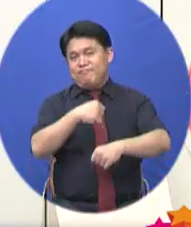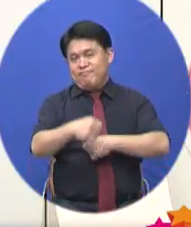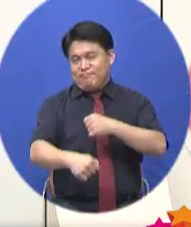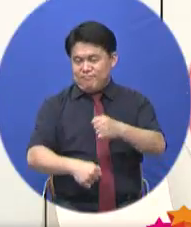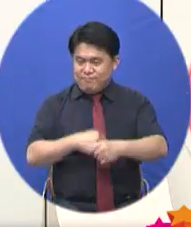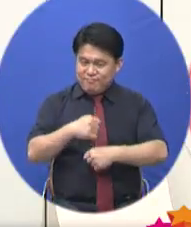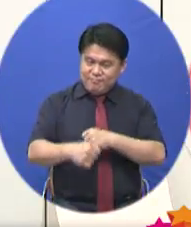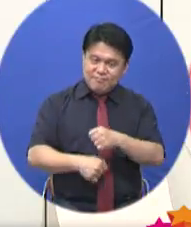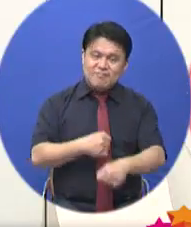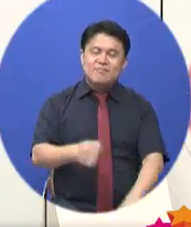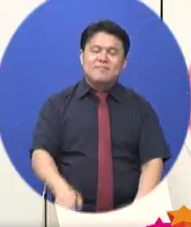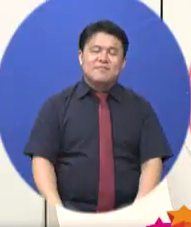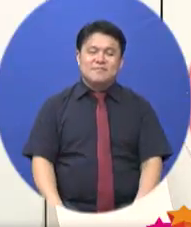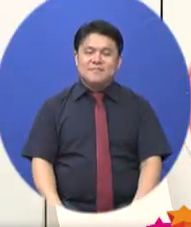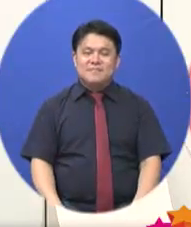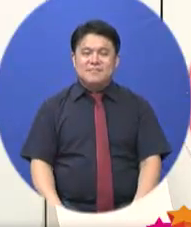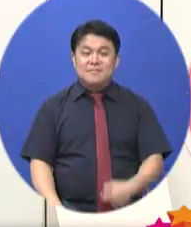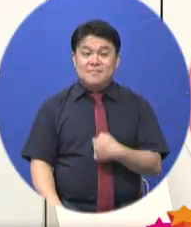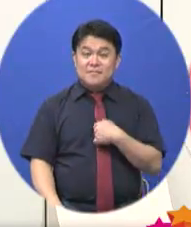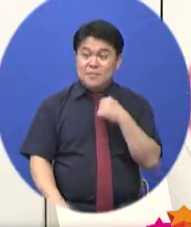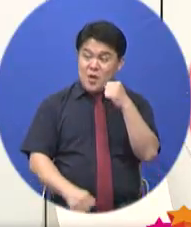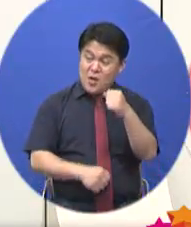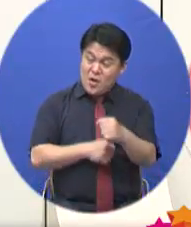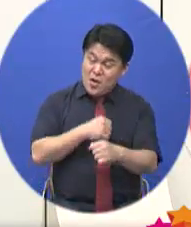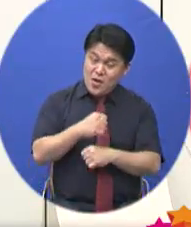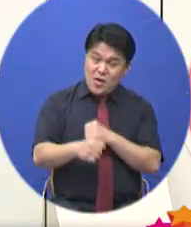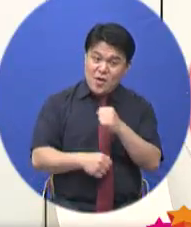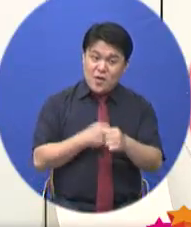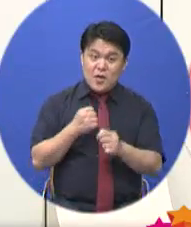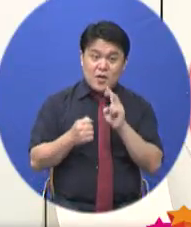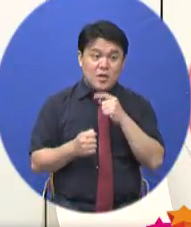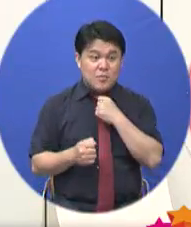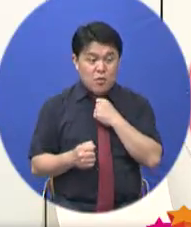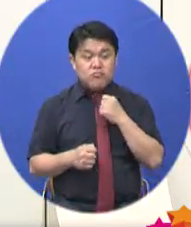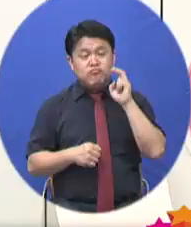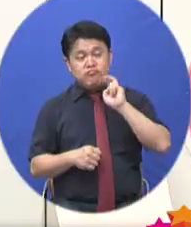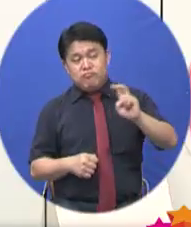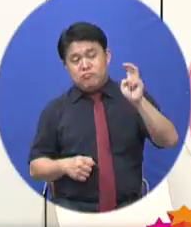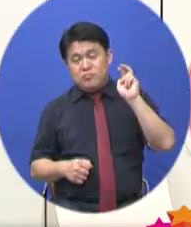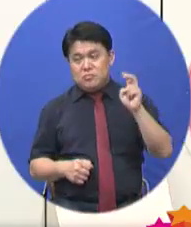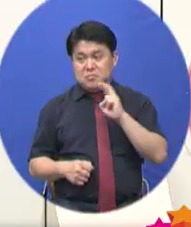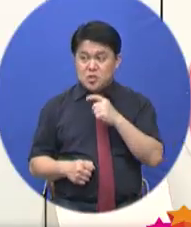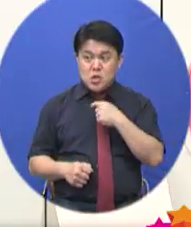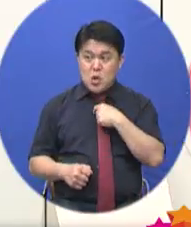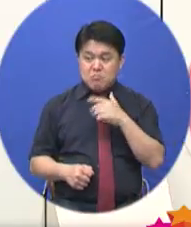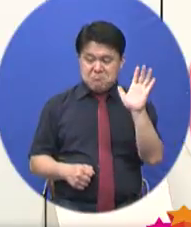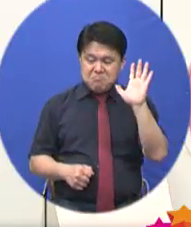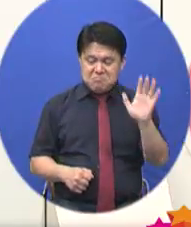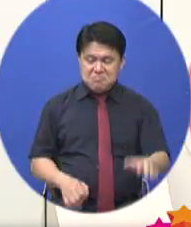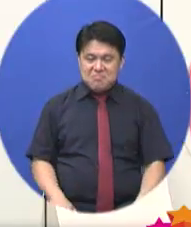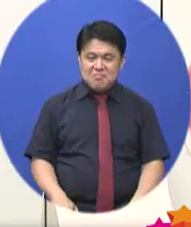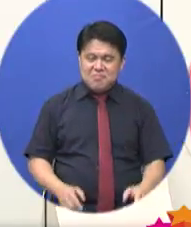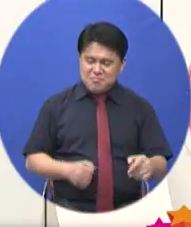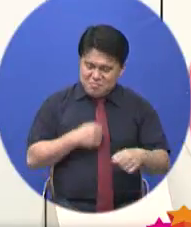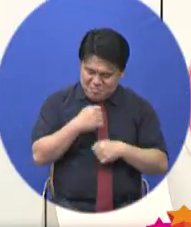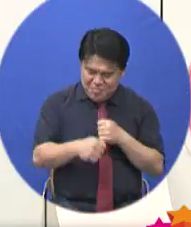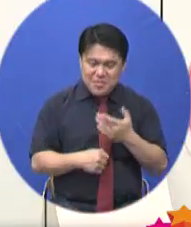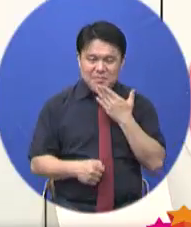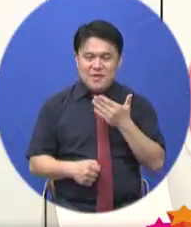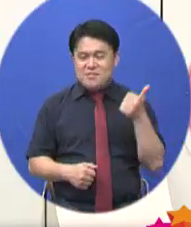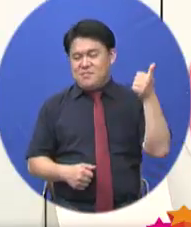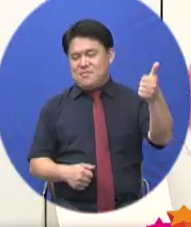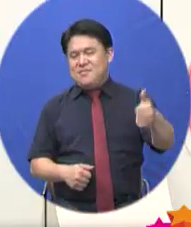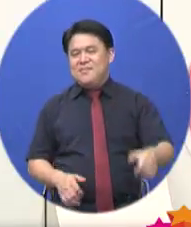네 그러시죠 그러시죠 네. 그러니까 네. 뭐 내 마음대로 네. 노래 하고 싶으면 하고 말고 싶으면 말고 네. 그러는 거니까